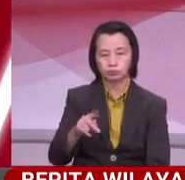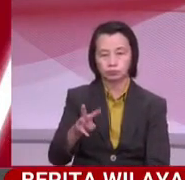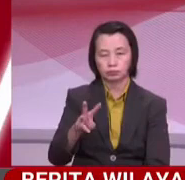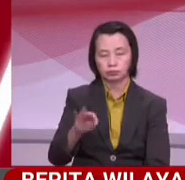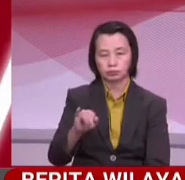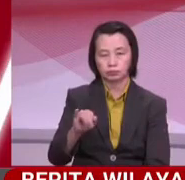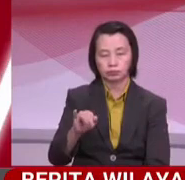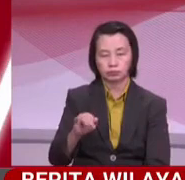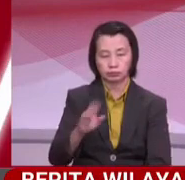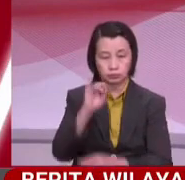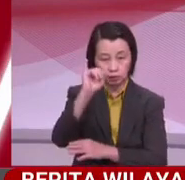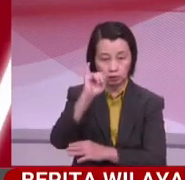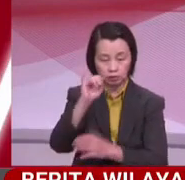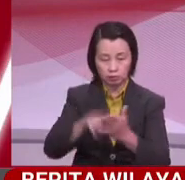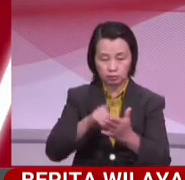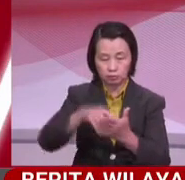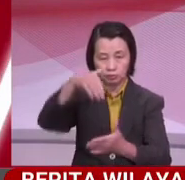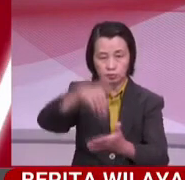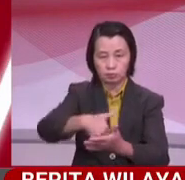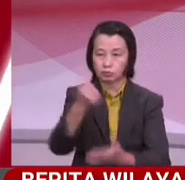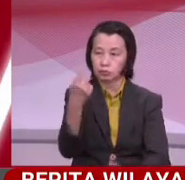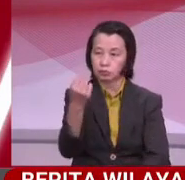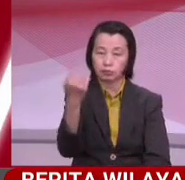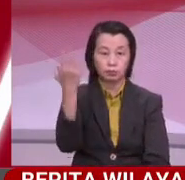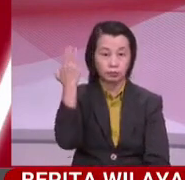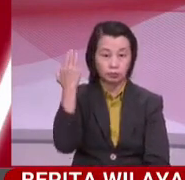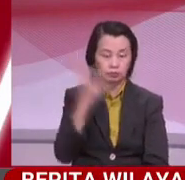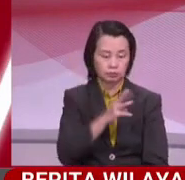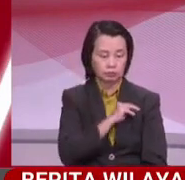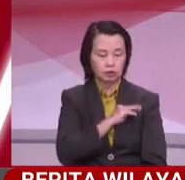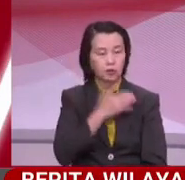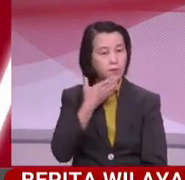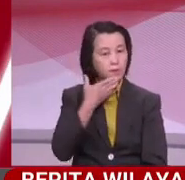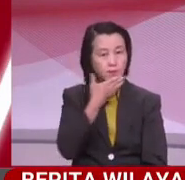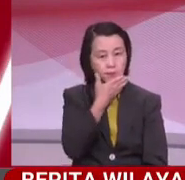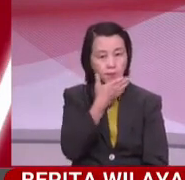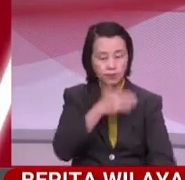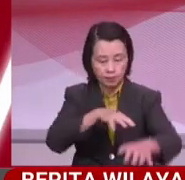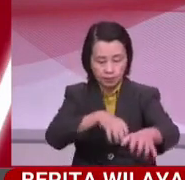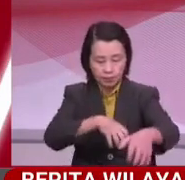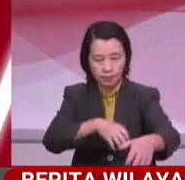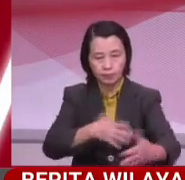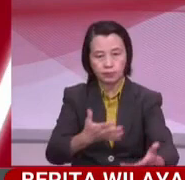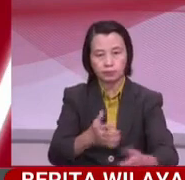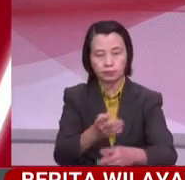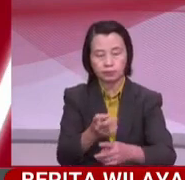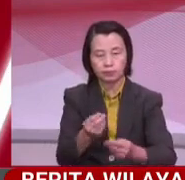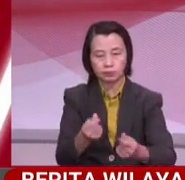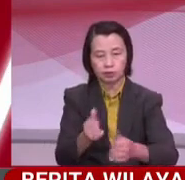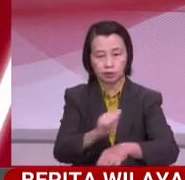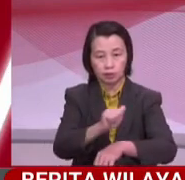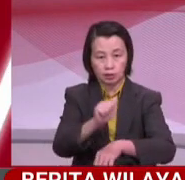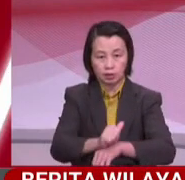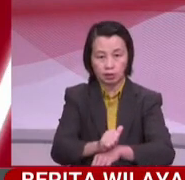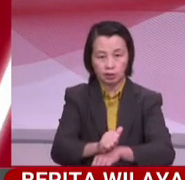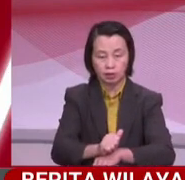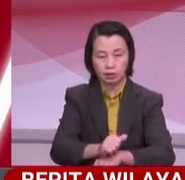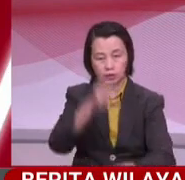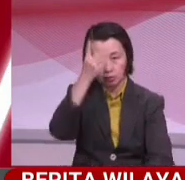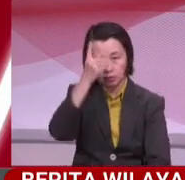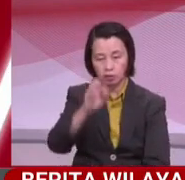dijanjikan dalam pilihanraya negeri ke-11 yang lepas menteri mode permodelan pertanian tanah ada dan pembangunan wilayah dan